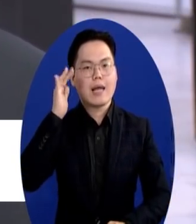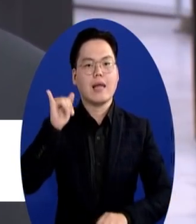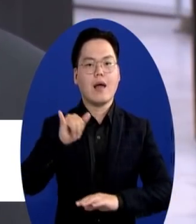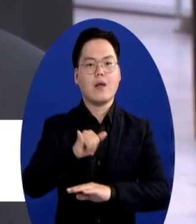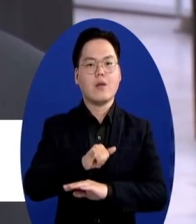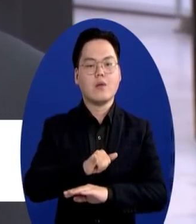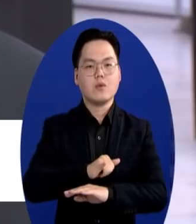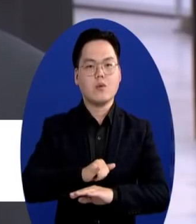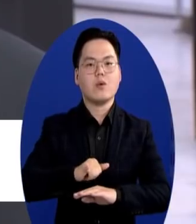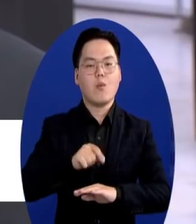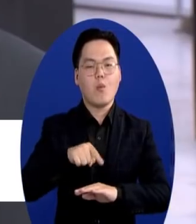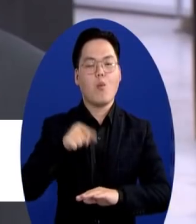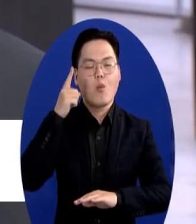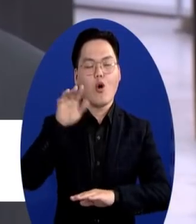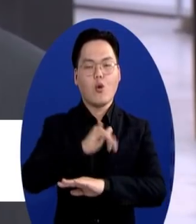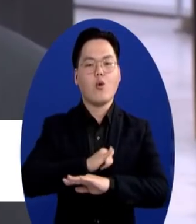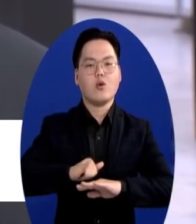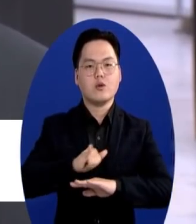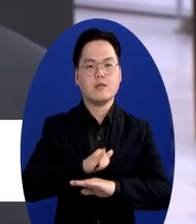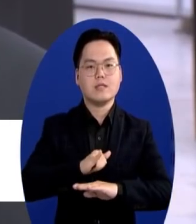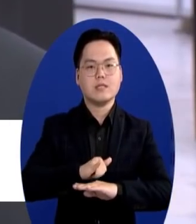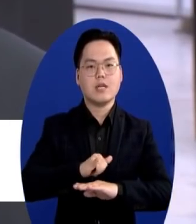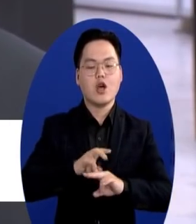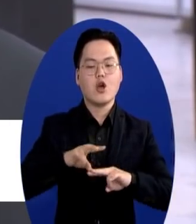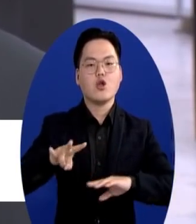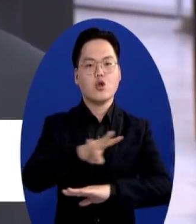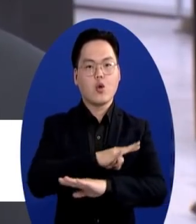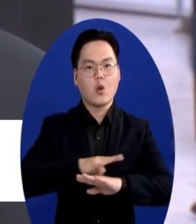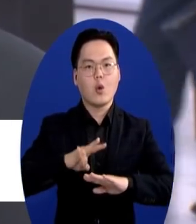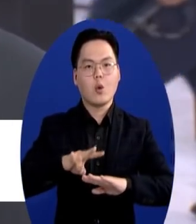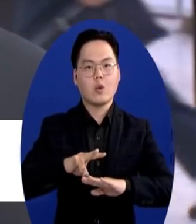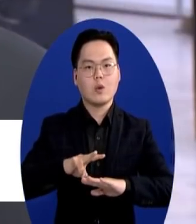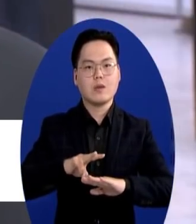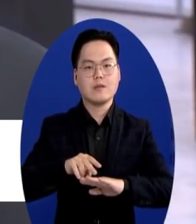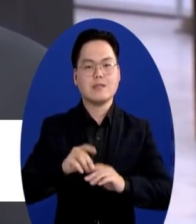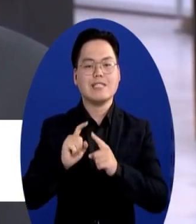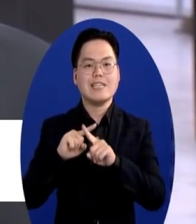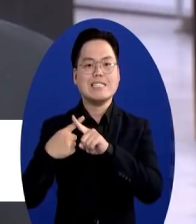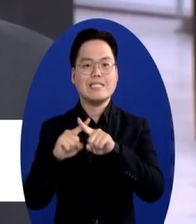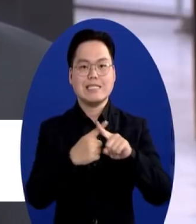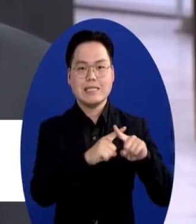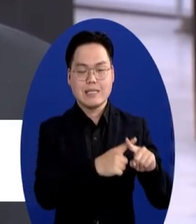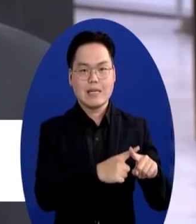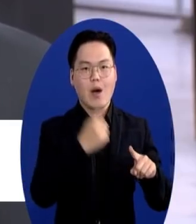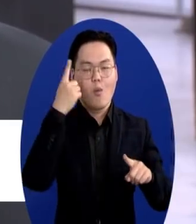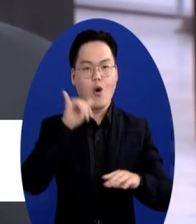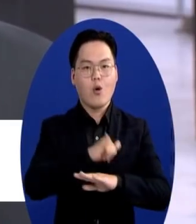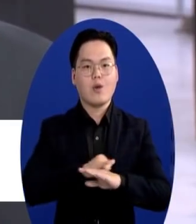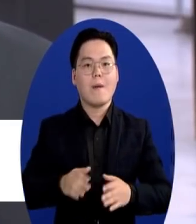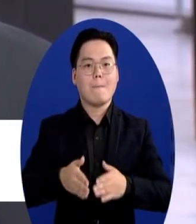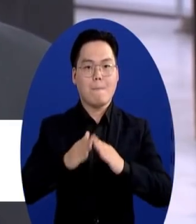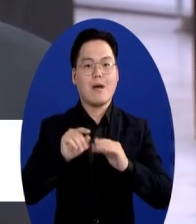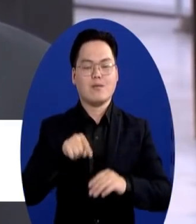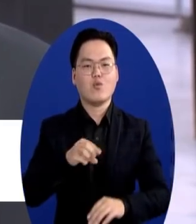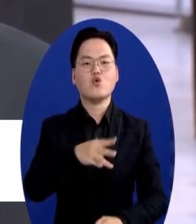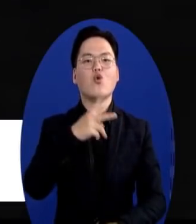уу одоо өнөөгийн одоо Монгол улсын одоо нотлог дэвсгэрээр хязгаарлалсан Монгол улс бий бас асуудал юм. Тэгээ энэ бол